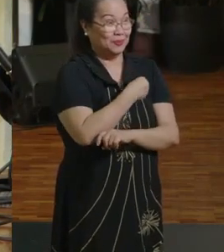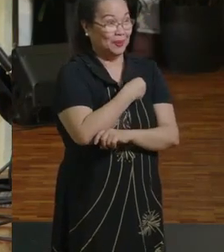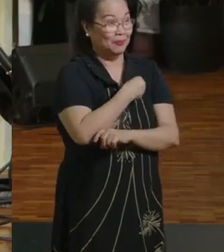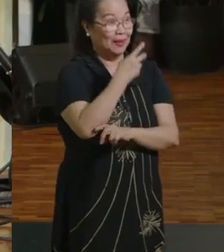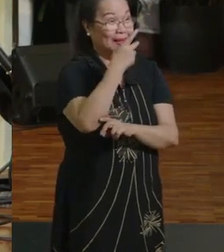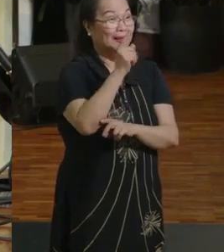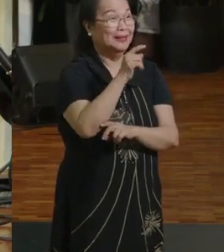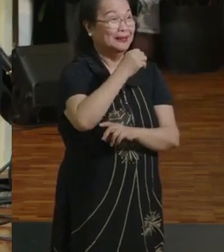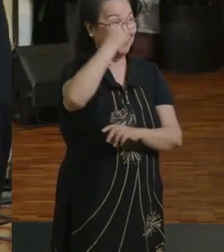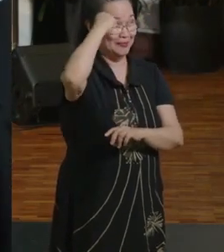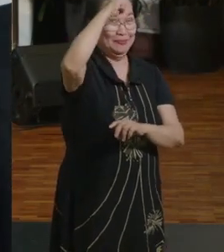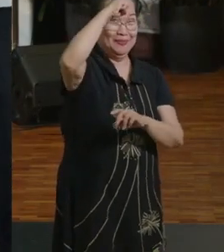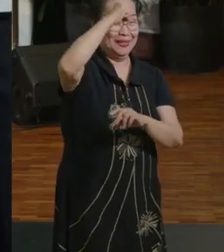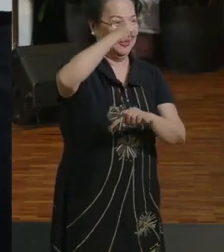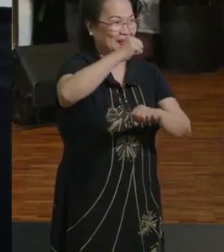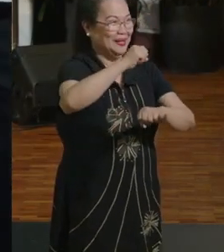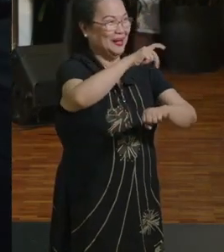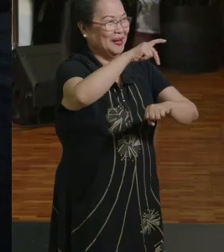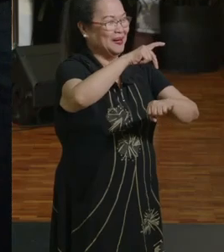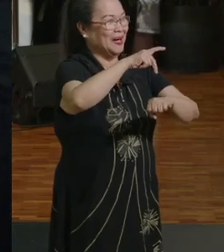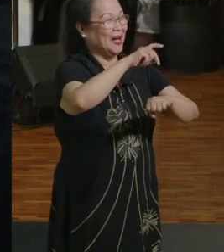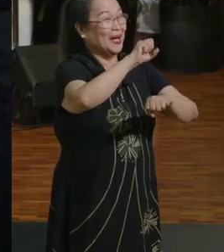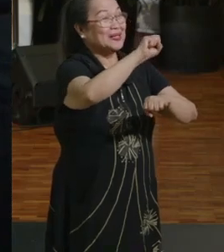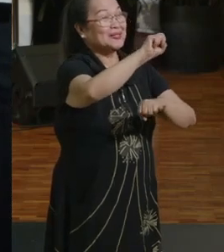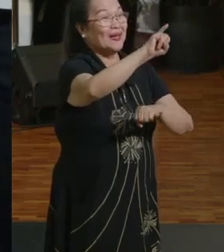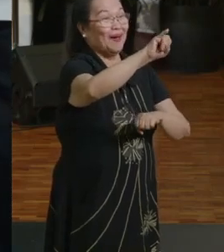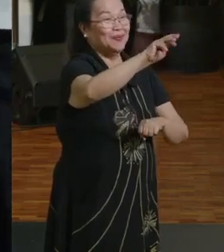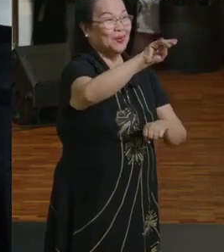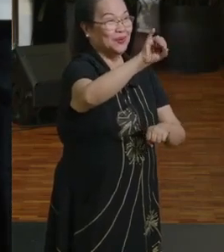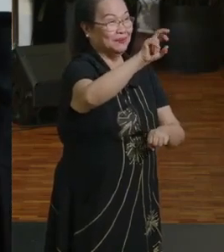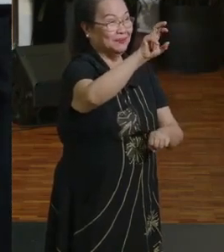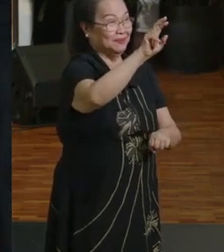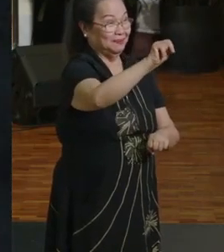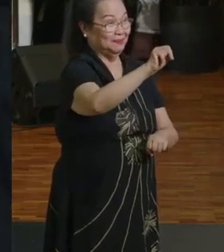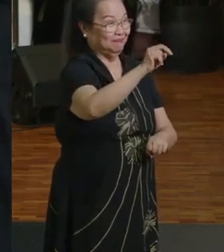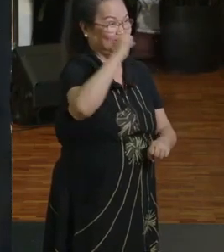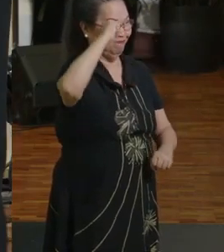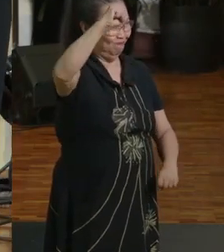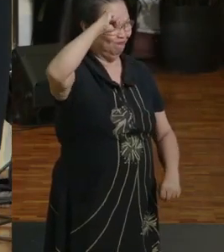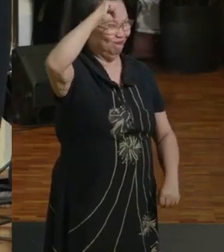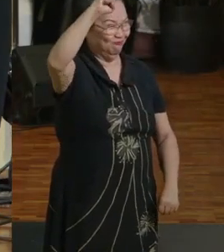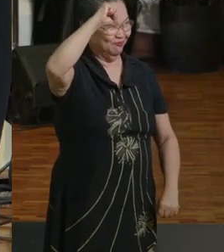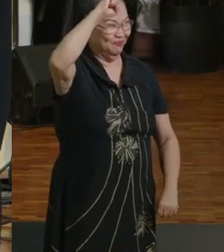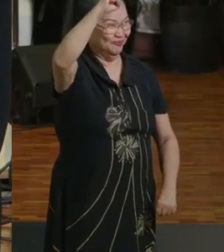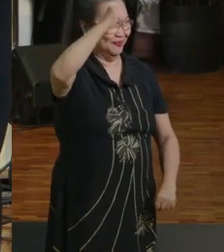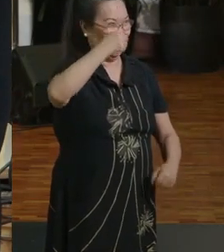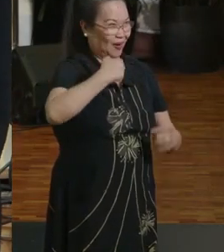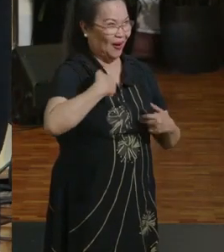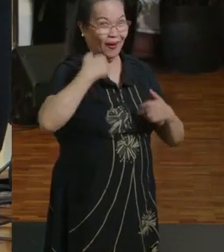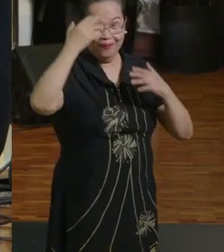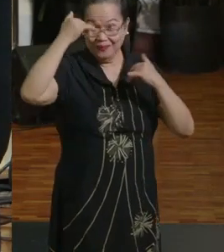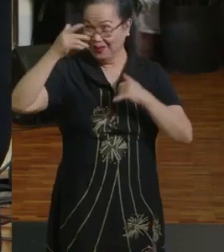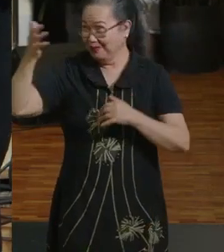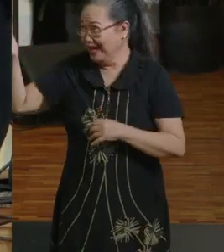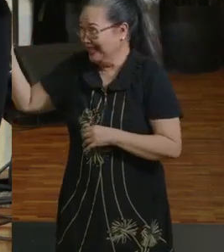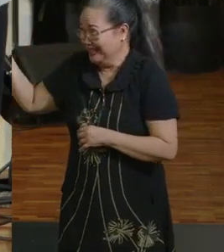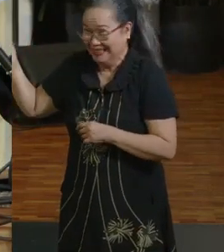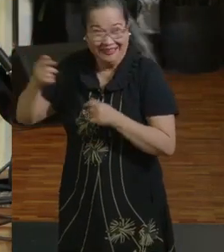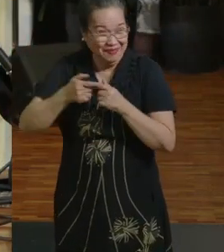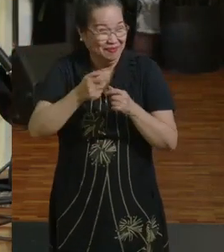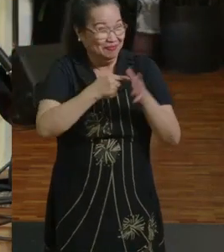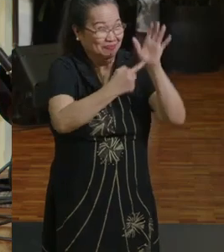Makabayan, si Simon the Zealot. Isang revolusyonaryo, no? Kaya may pag-asa kaming mga